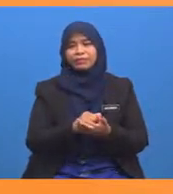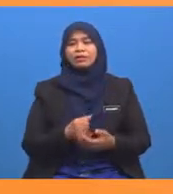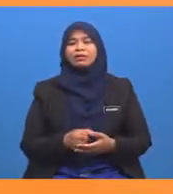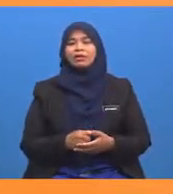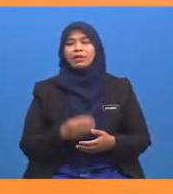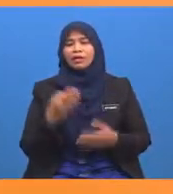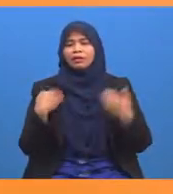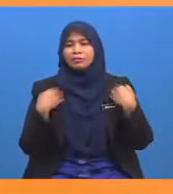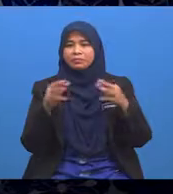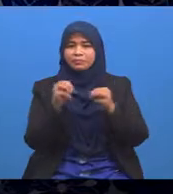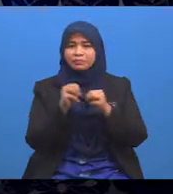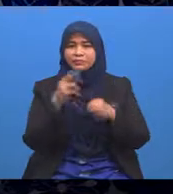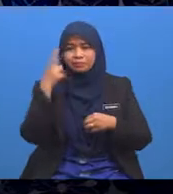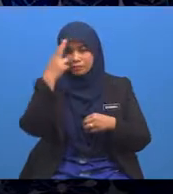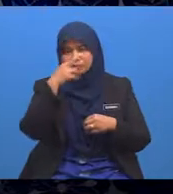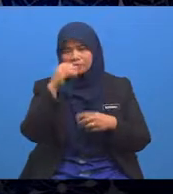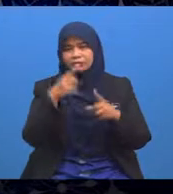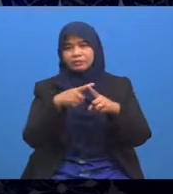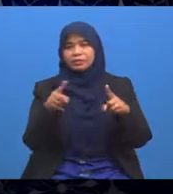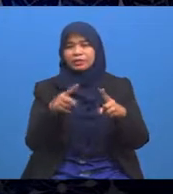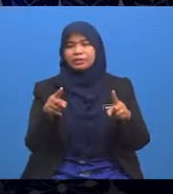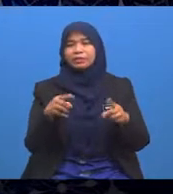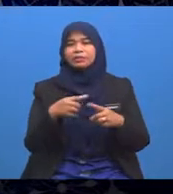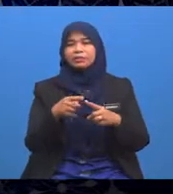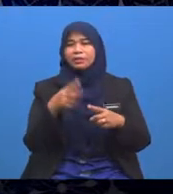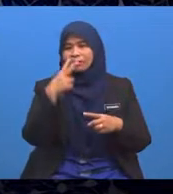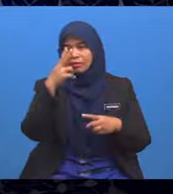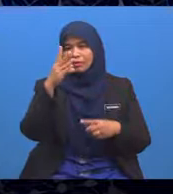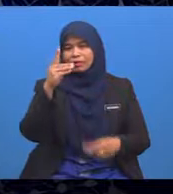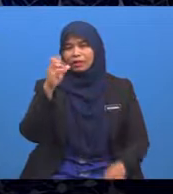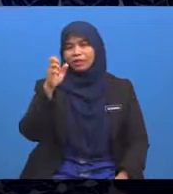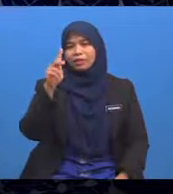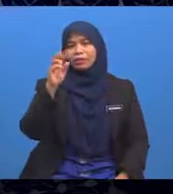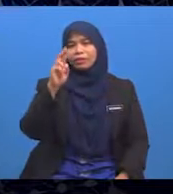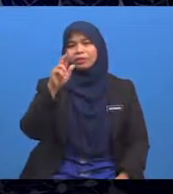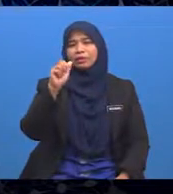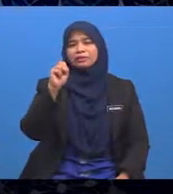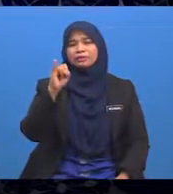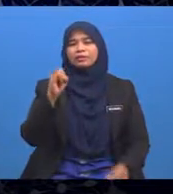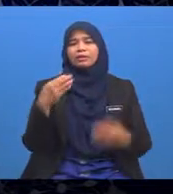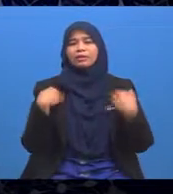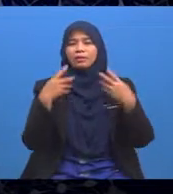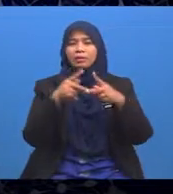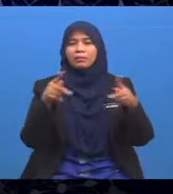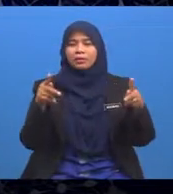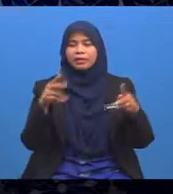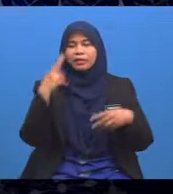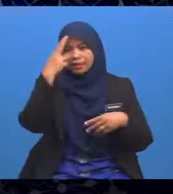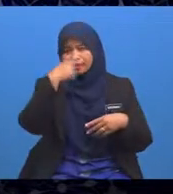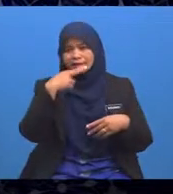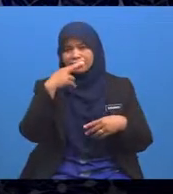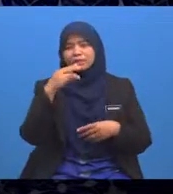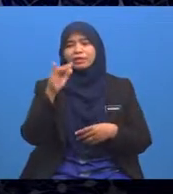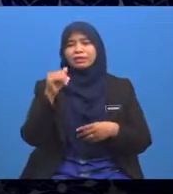dekorasi yang berbeza. Apabila menyebut tentang dekorasi, ada pelbagai dekorasi atau hiasan